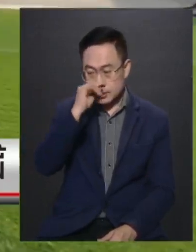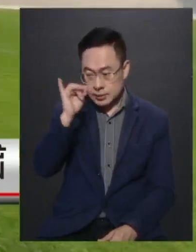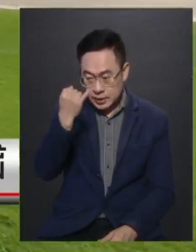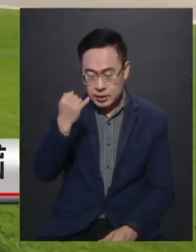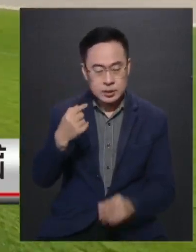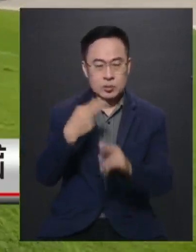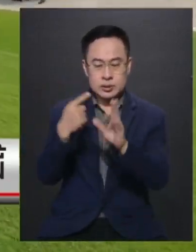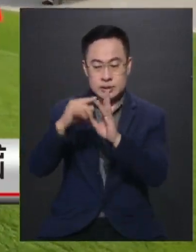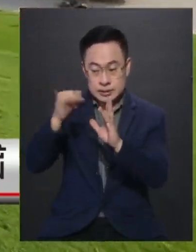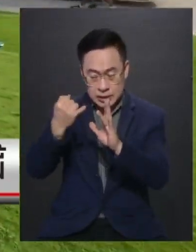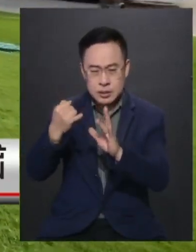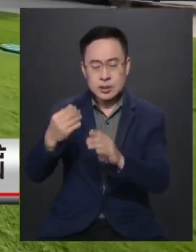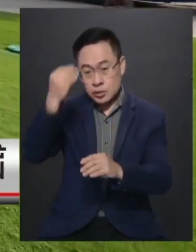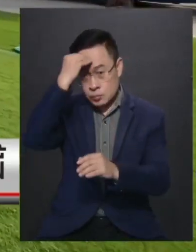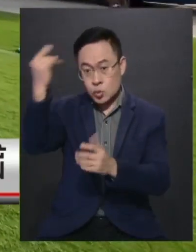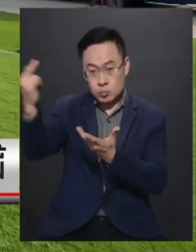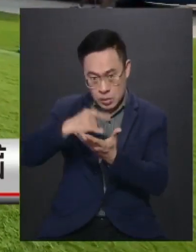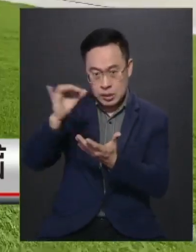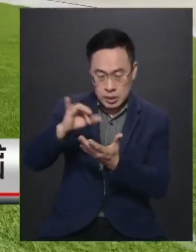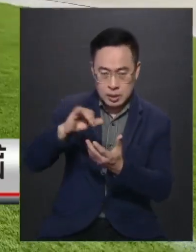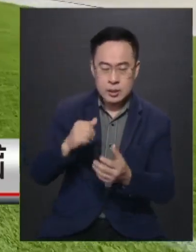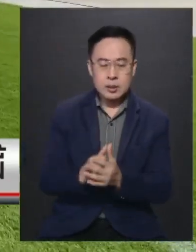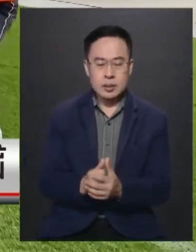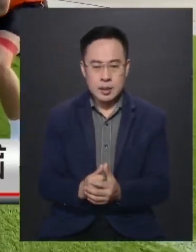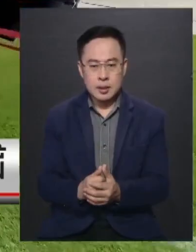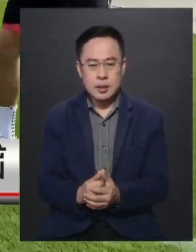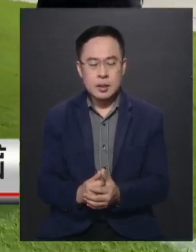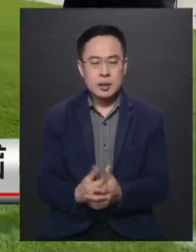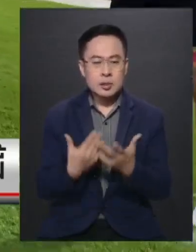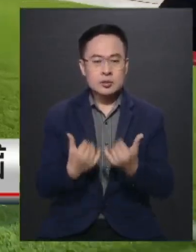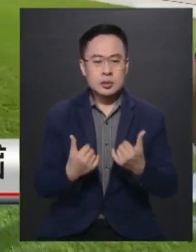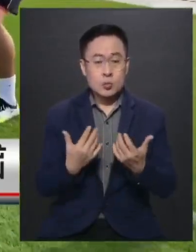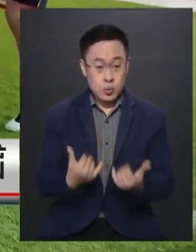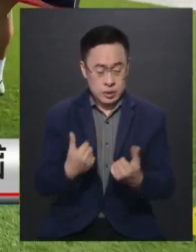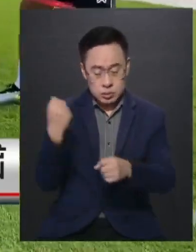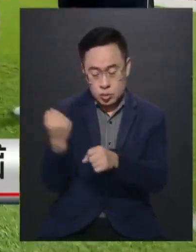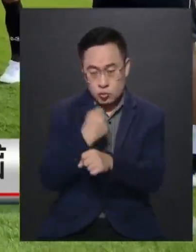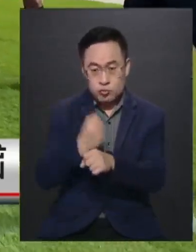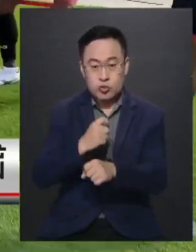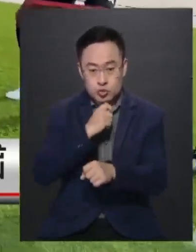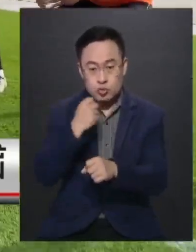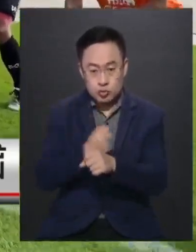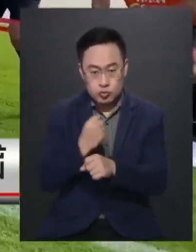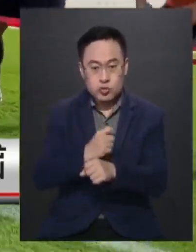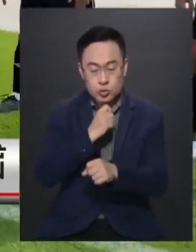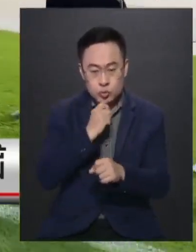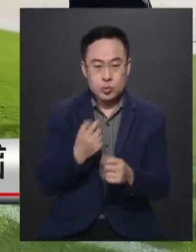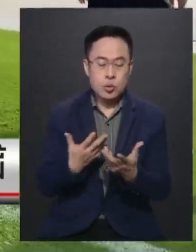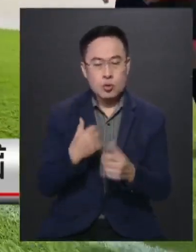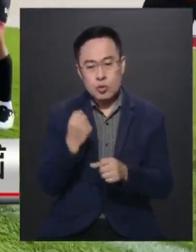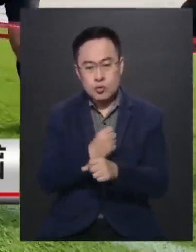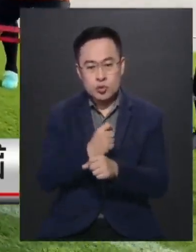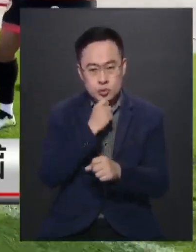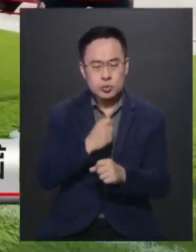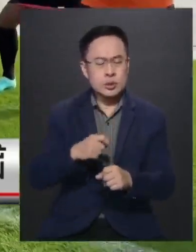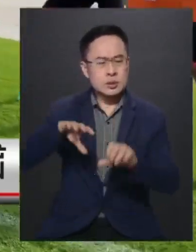การฝึกซ้อมครั้งนี้เน้นไปที่การเสริมสร้างพละกำลังและการลงรายละเอียดเกมกันเล็กน้อยใช้เวลา1ชั่วโมง30